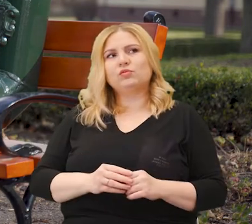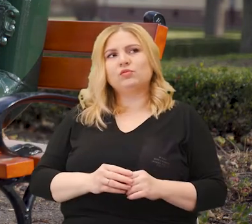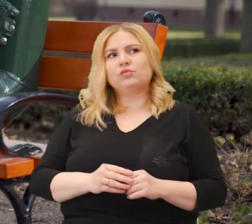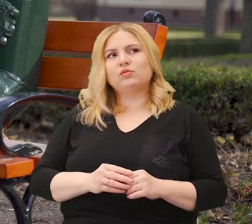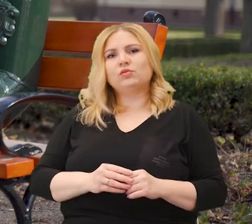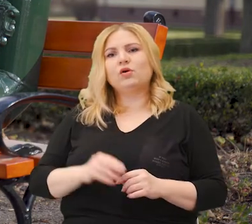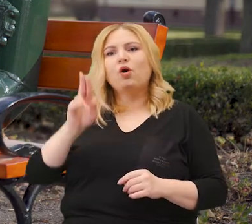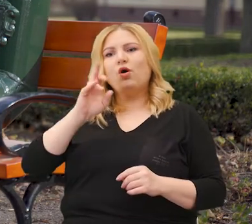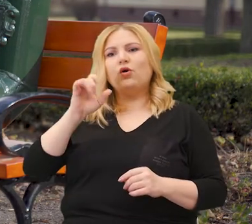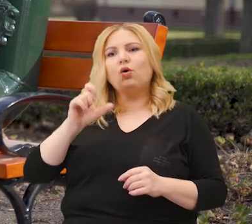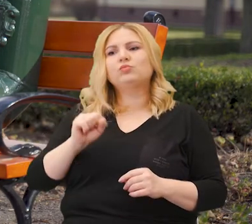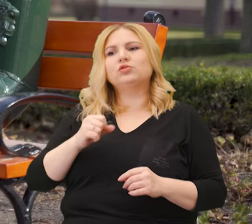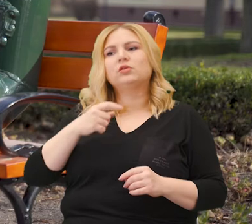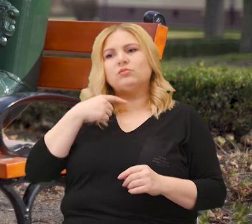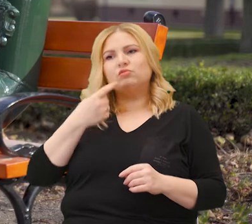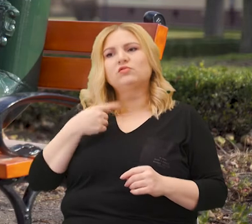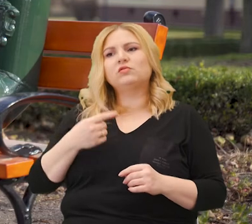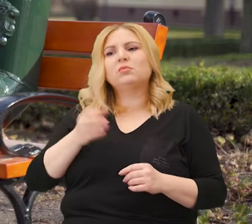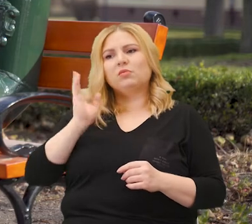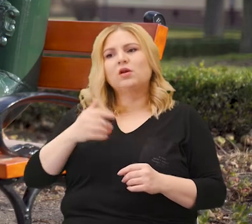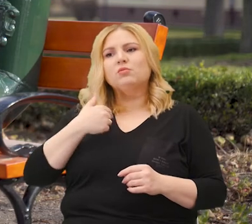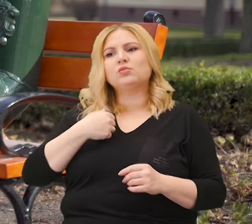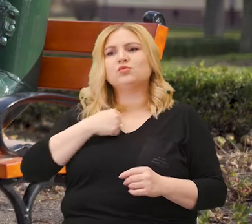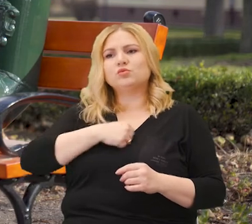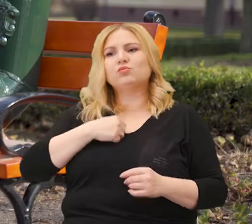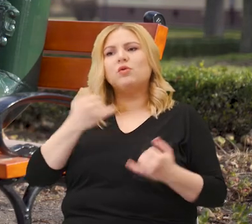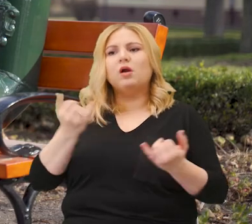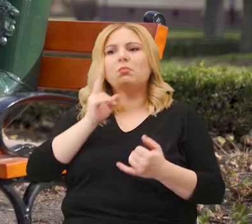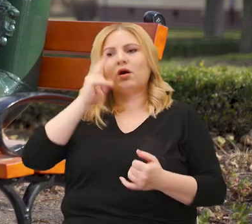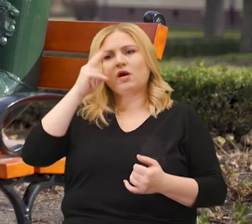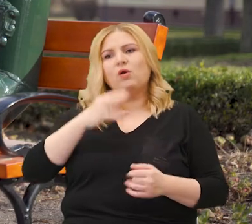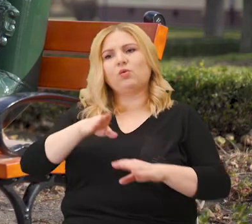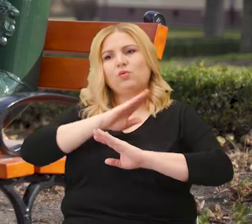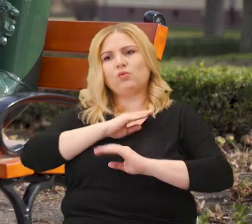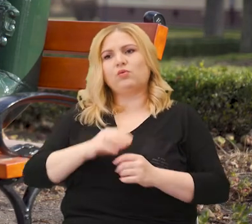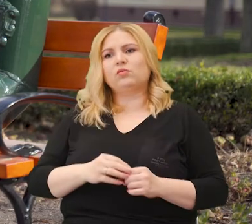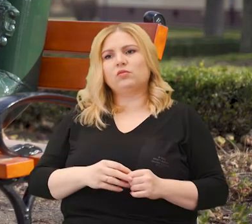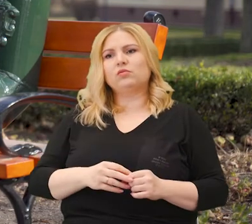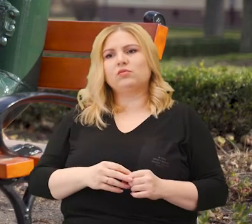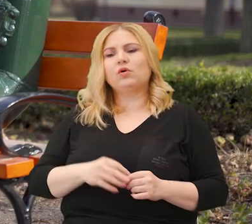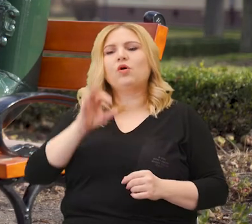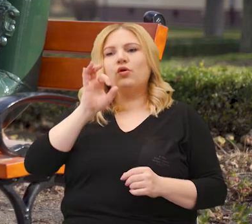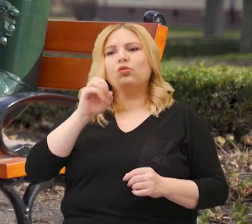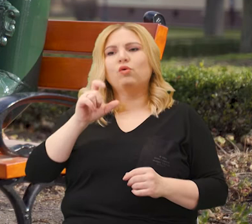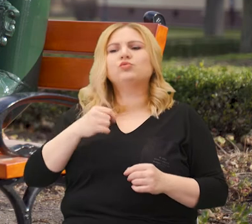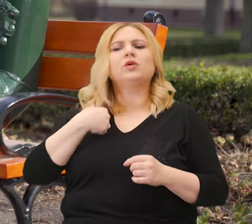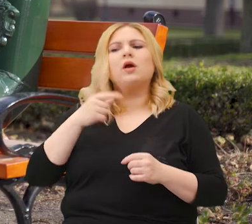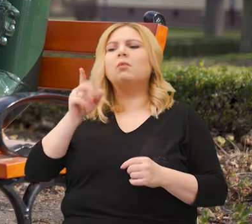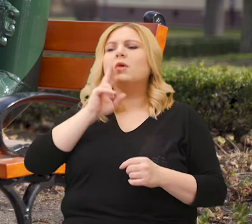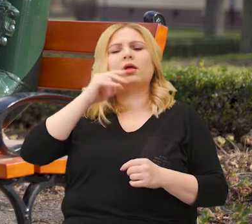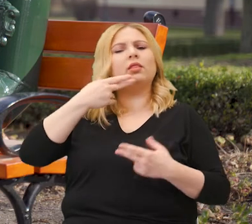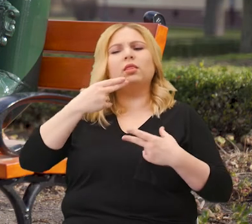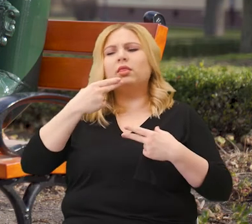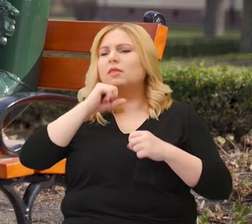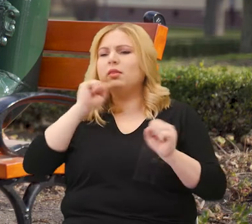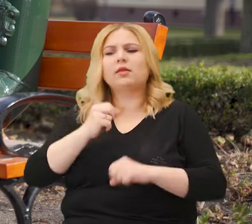się Romcia z bratem niedawno nabytą mądrością. Jej głos był pogodny i rzeczowy. Będzie mi smutno, jak umrą. Nigdy ich nie zapomnę,